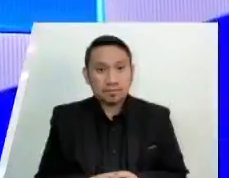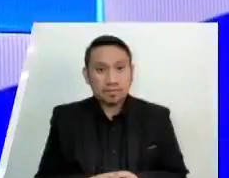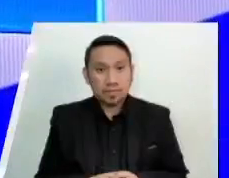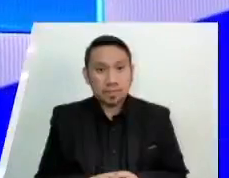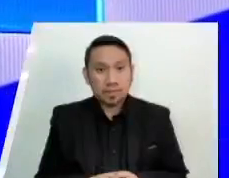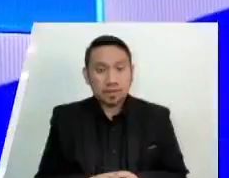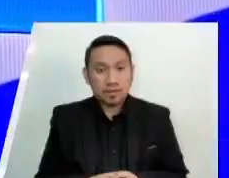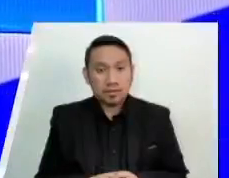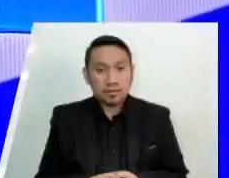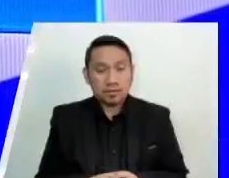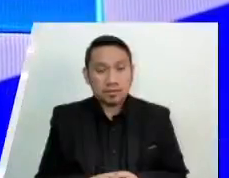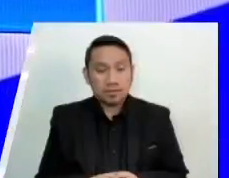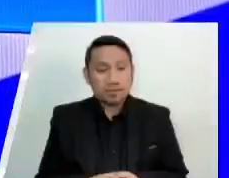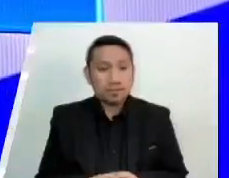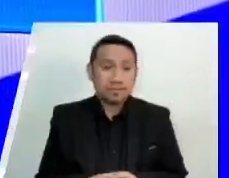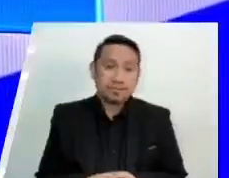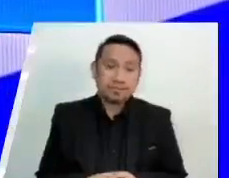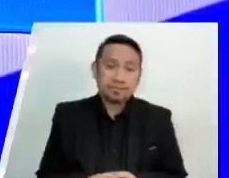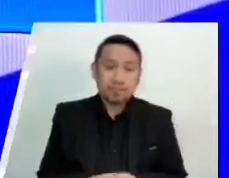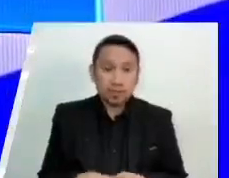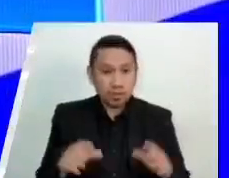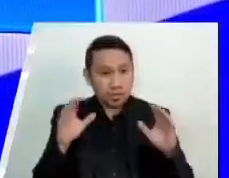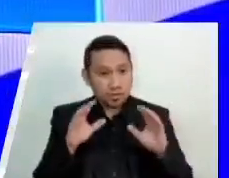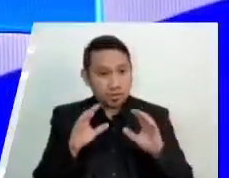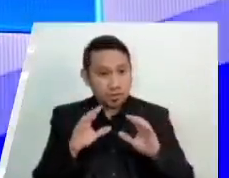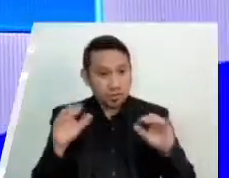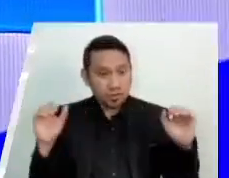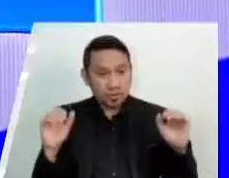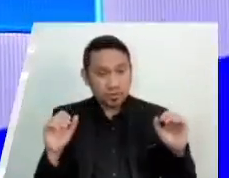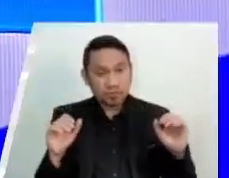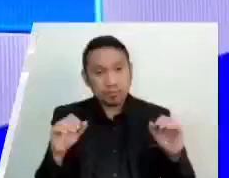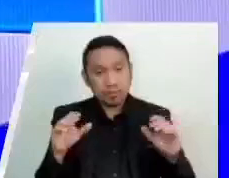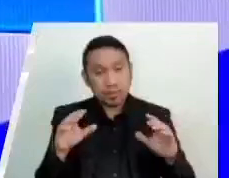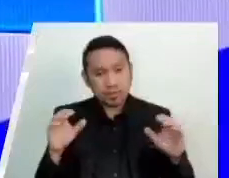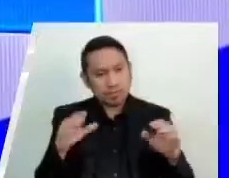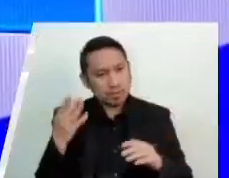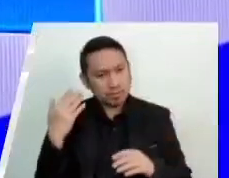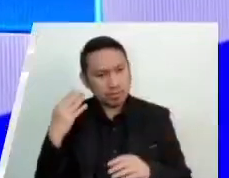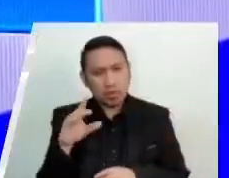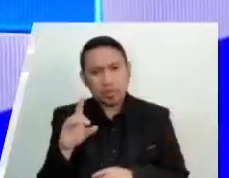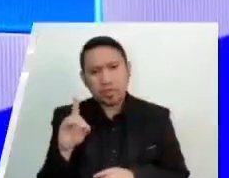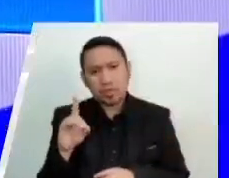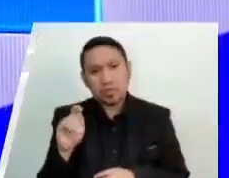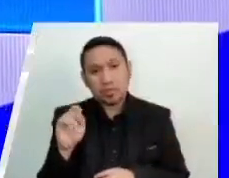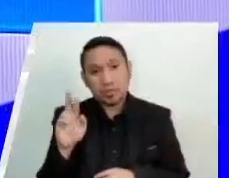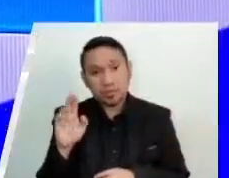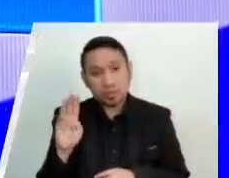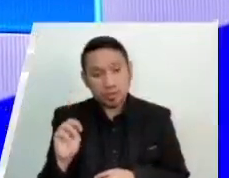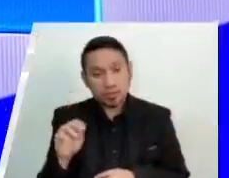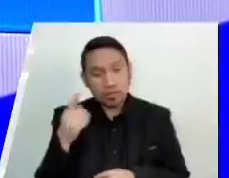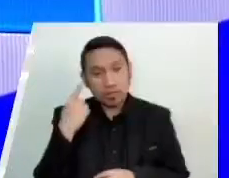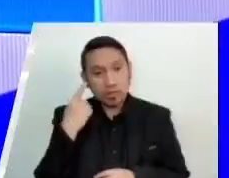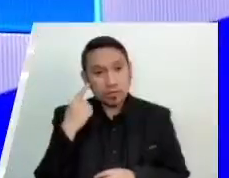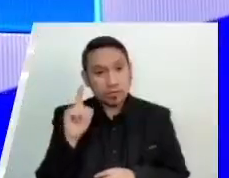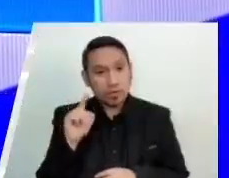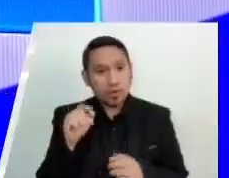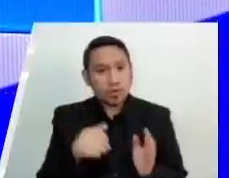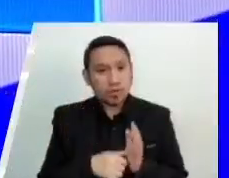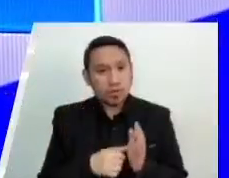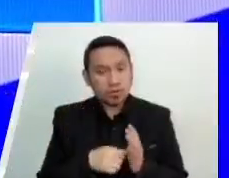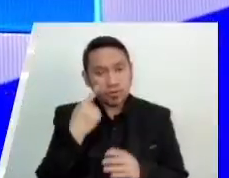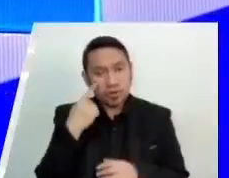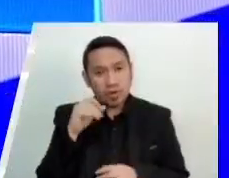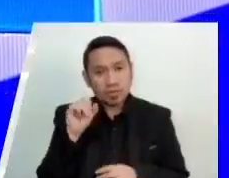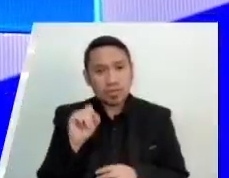Nanguna si dating U.S. President Donald Trump bilang pambato ng Republican Party sa pagkapresidente sa U.S. primary election sa South Carolina State